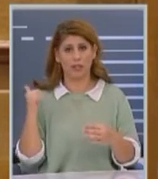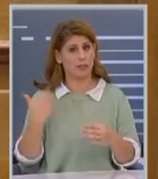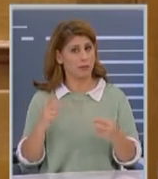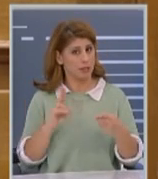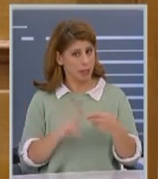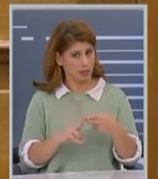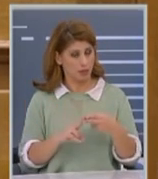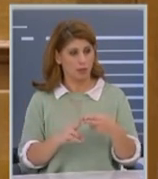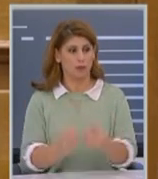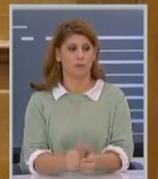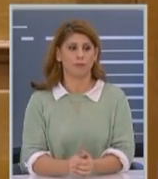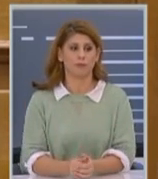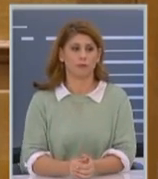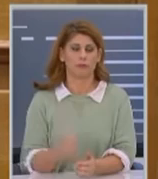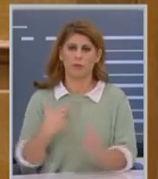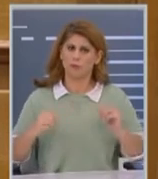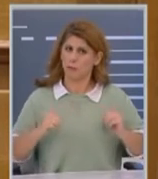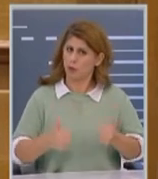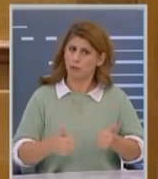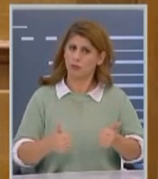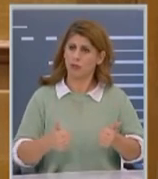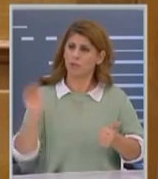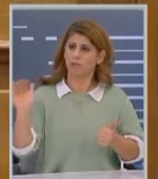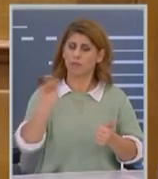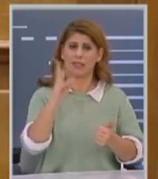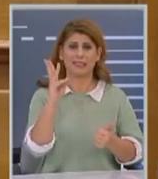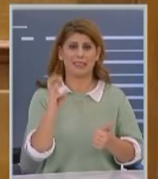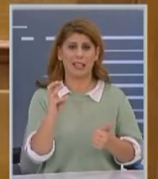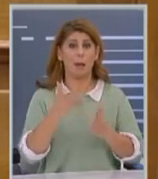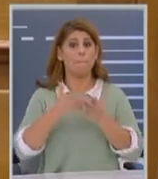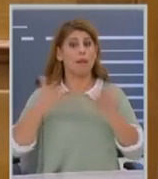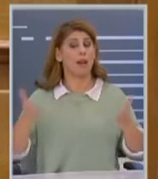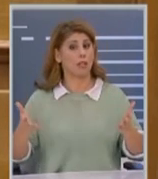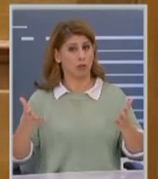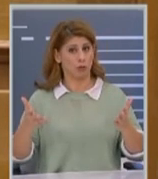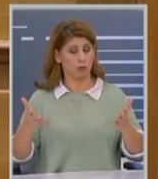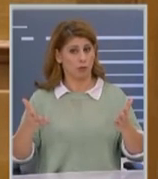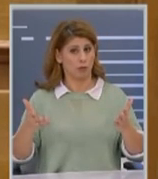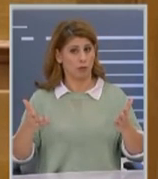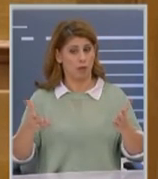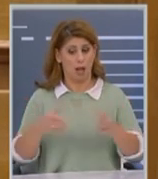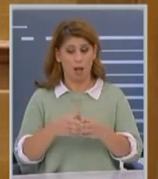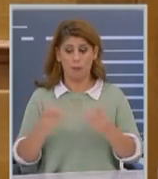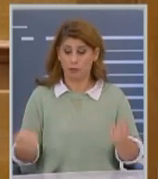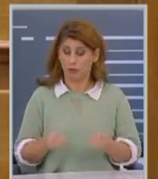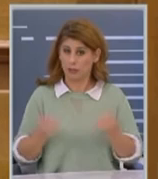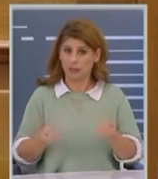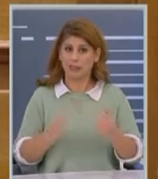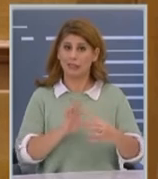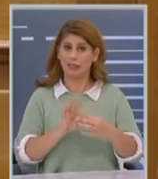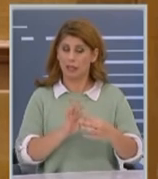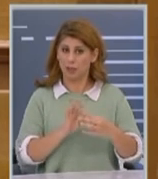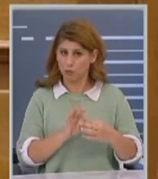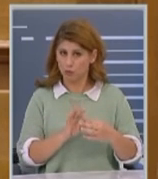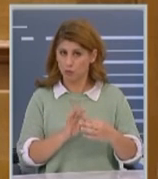συνάντηση. Πήραμε εμείς μια πρωτοβουλία, καλέσαμε τους 30 μεγαλύτερους από πλευράς κύκλου εργασιών συνεταιρισμούς για